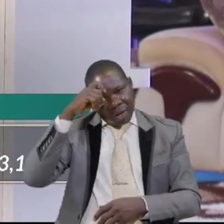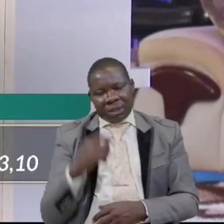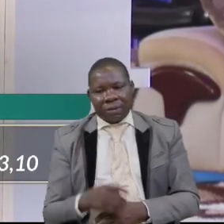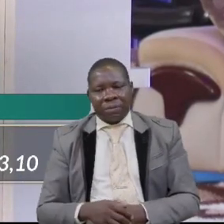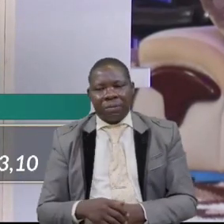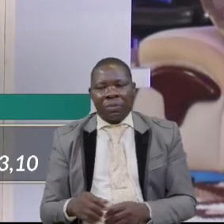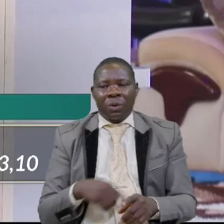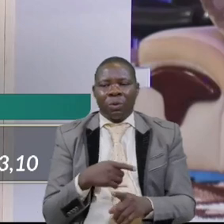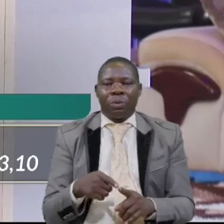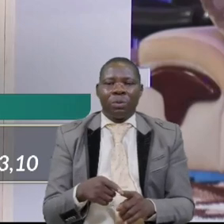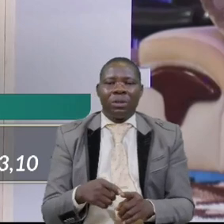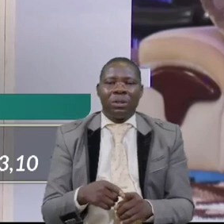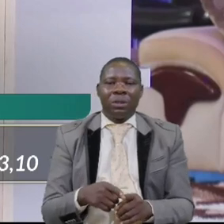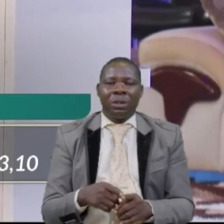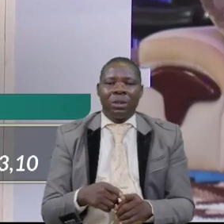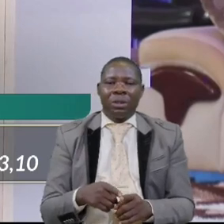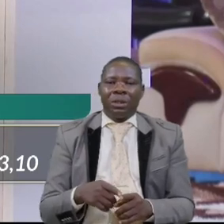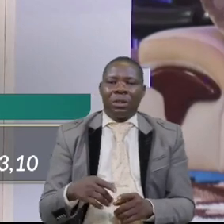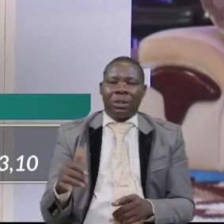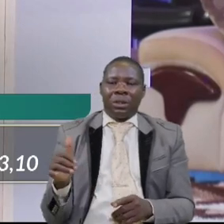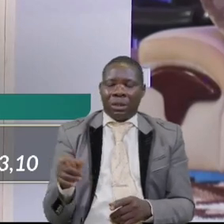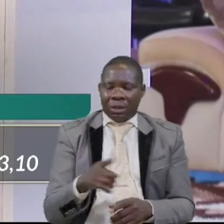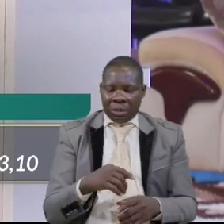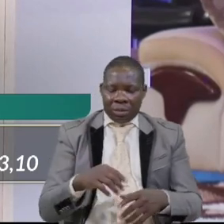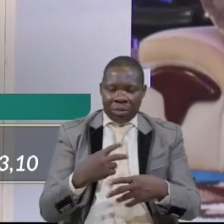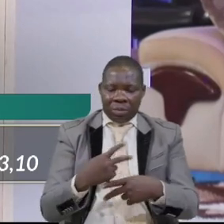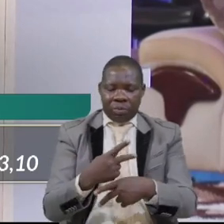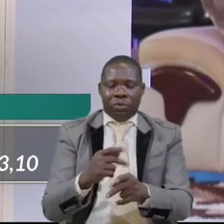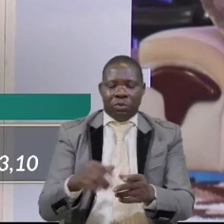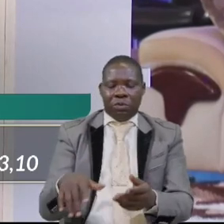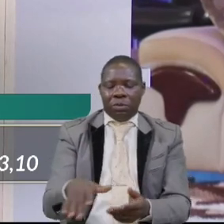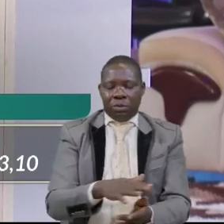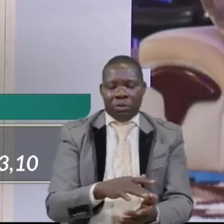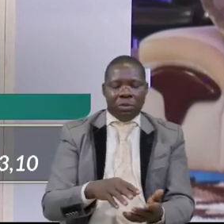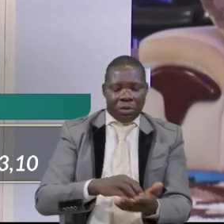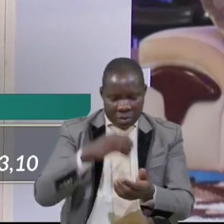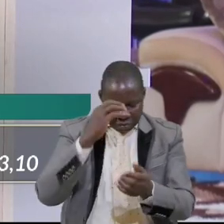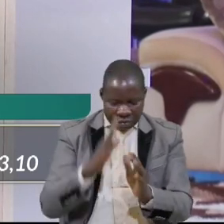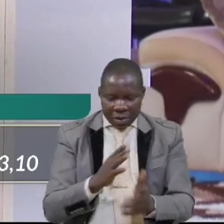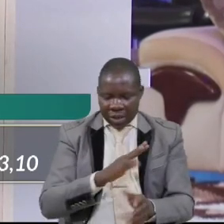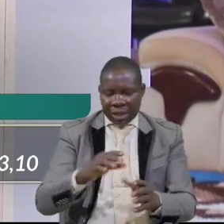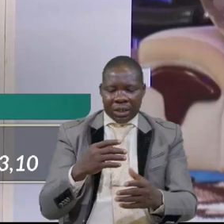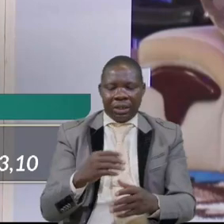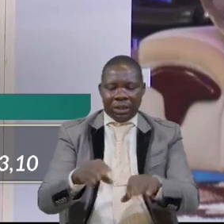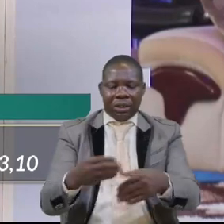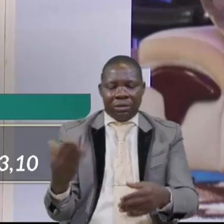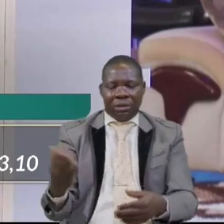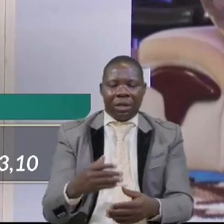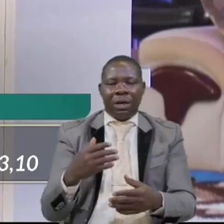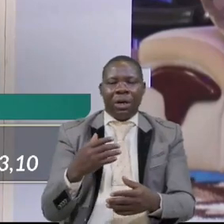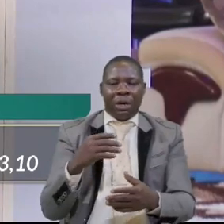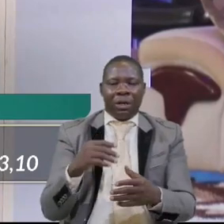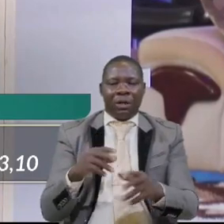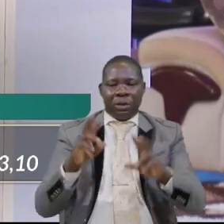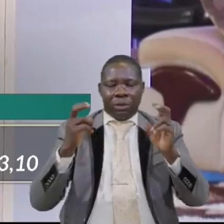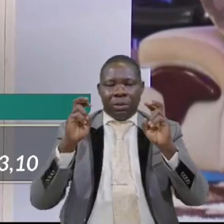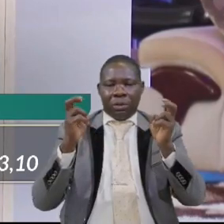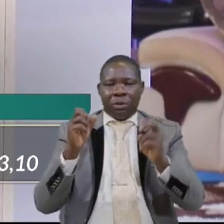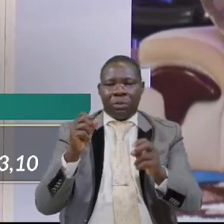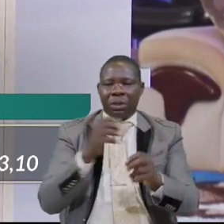autres élèves, et on leur donnait le programme scolaire, on leur donnait leur menu, et on les forçait à